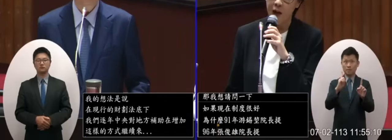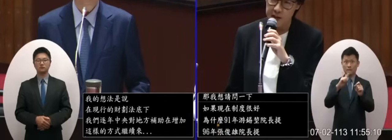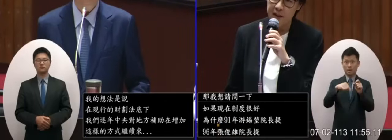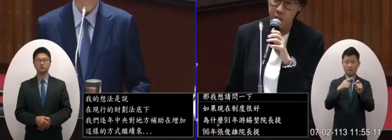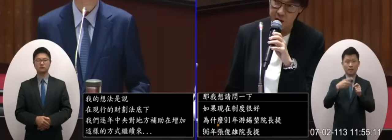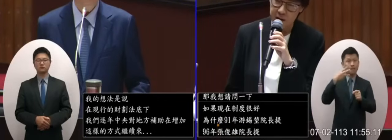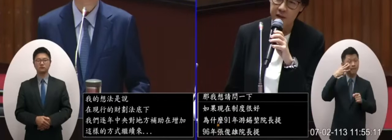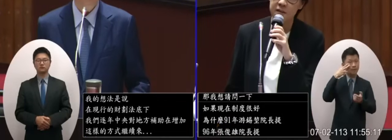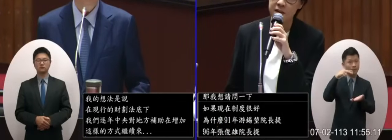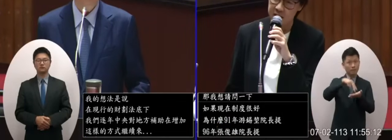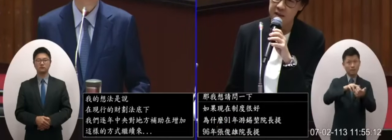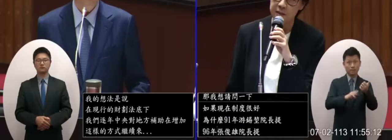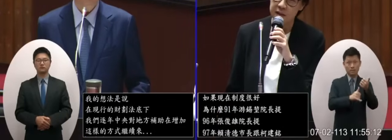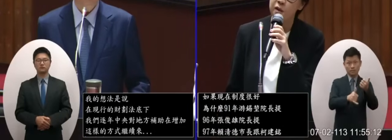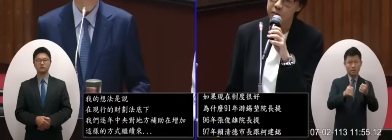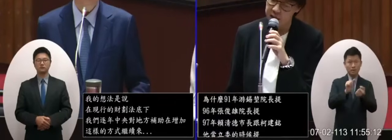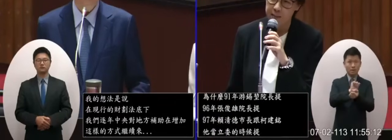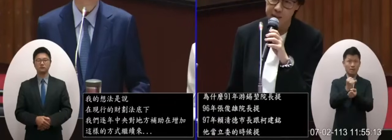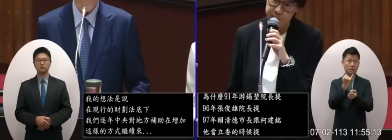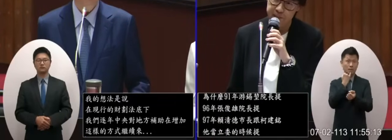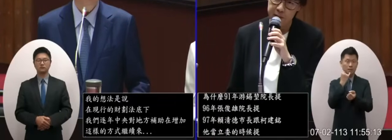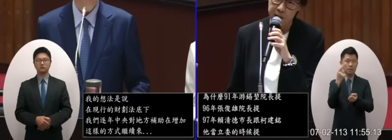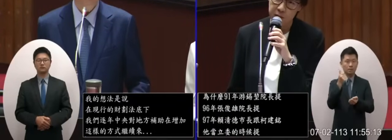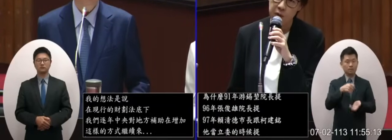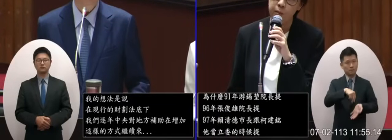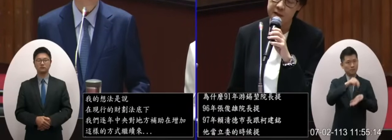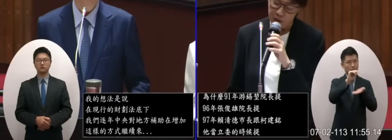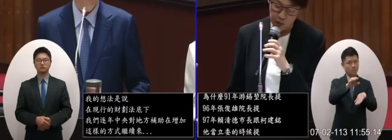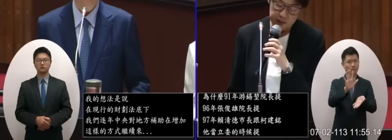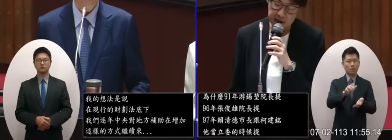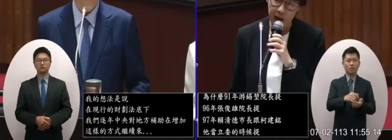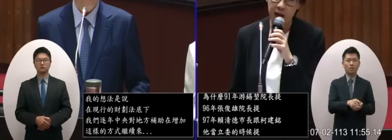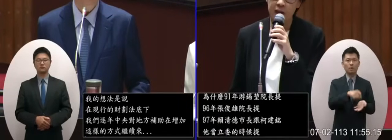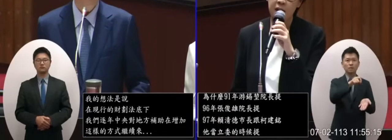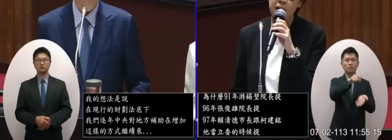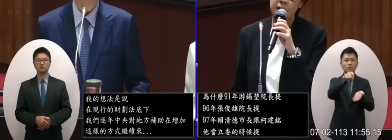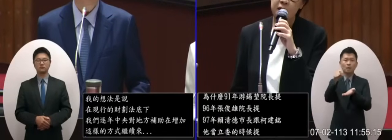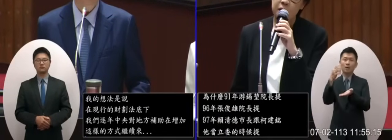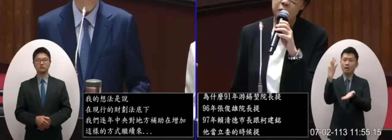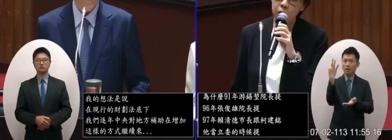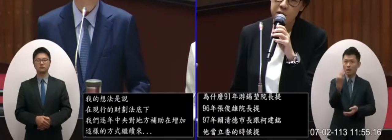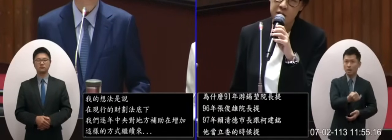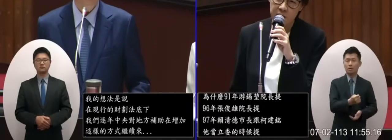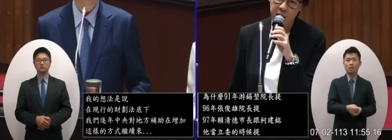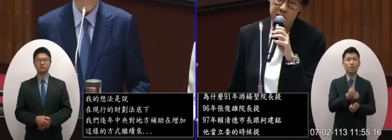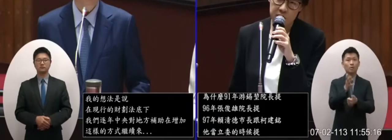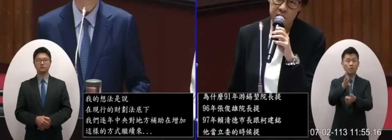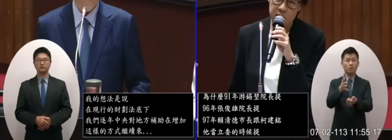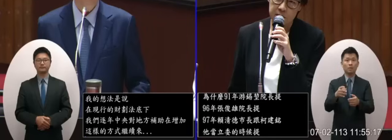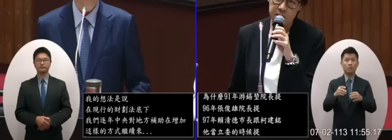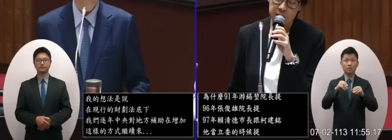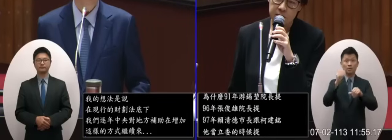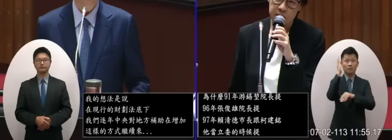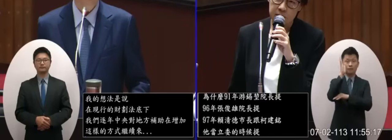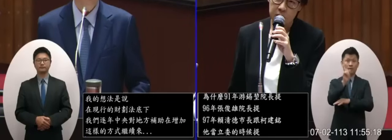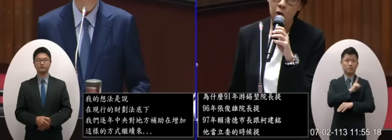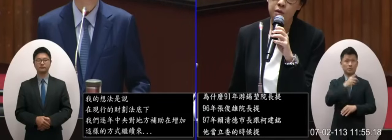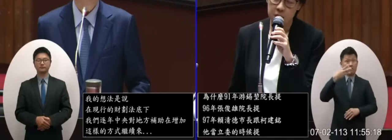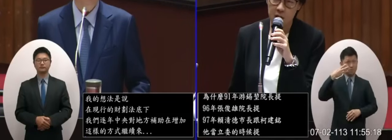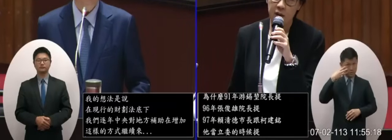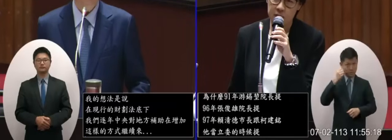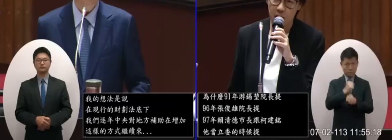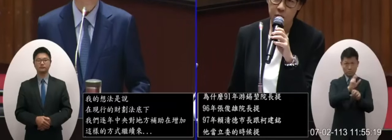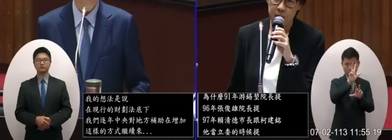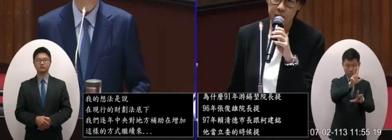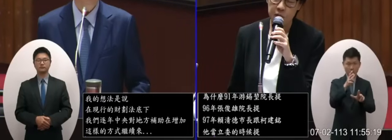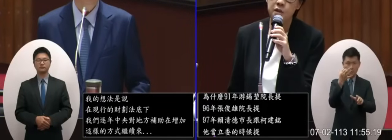潘孟安立委跟柯建铭又提版本？所以我们想问一下，落实地方自治，充